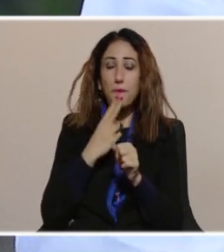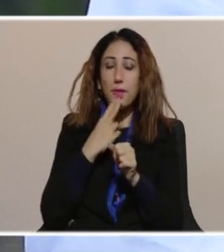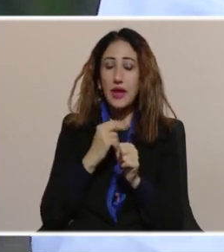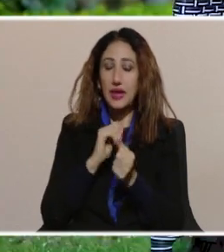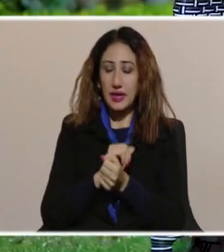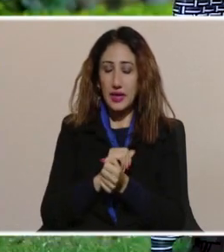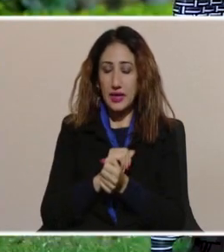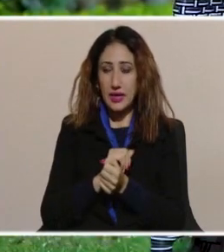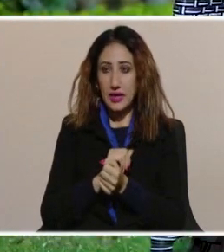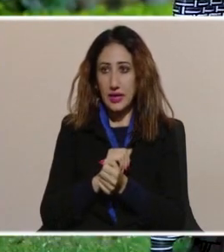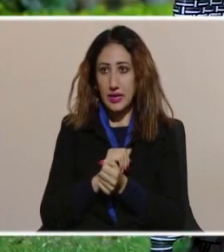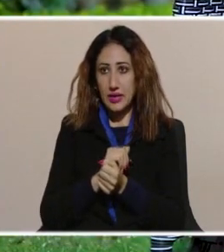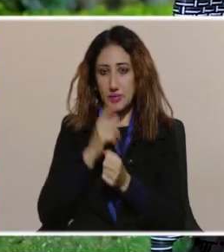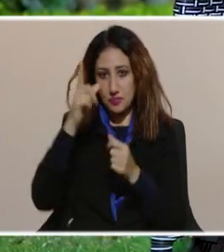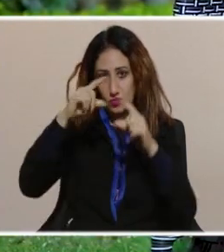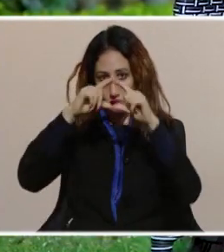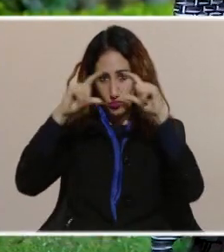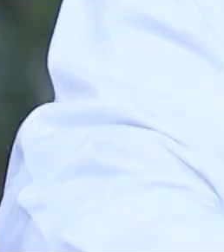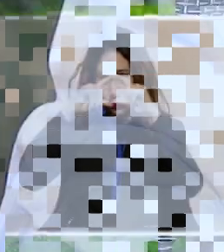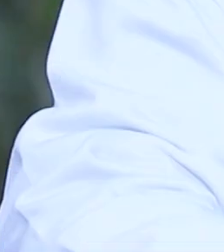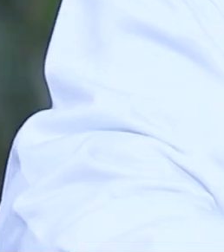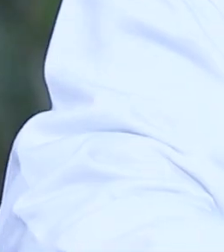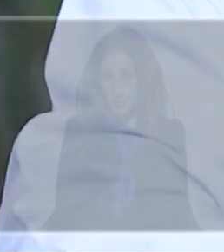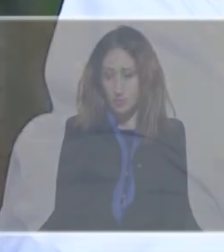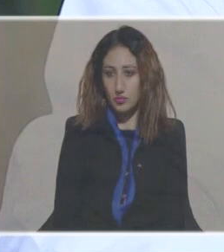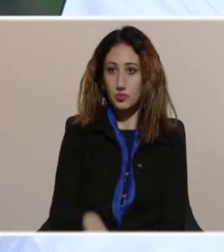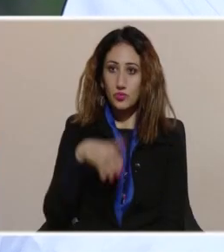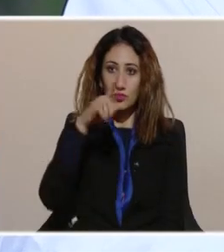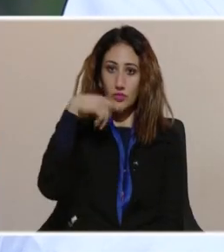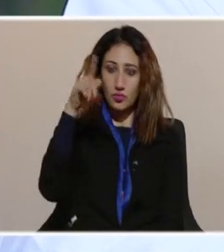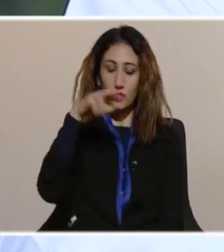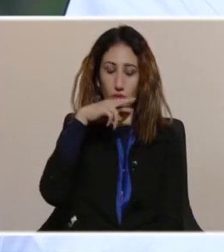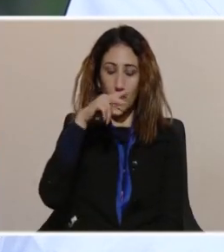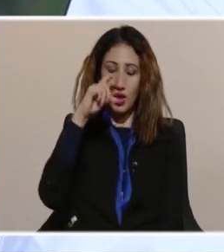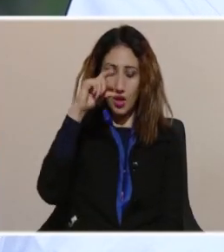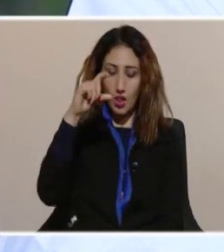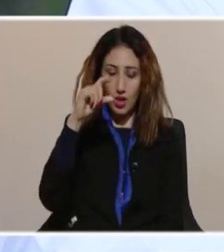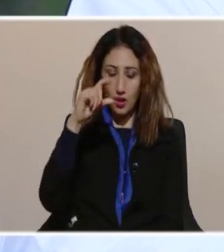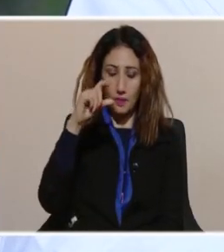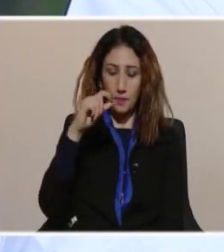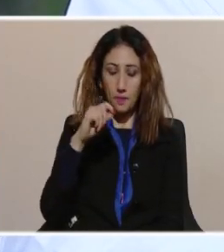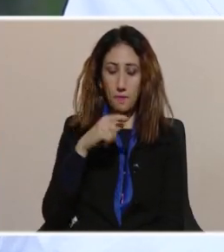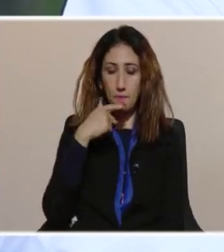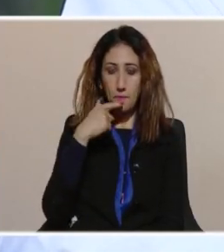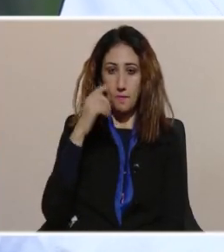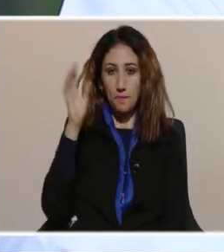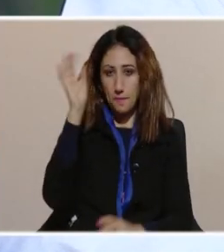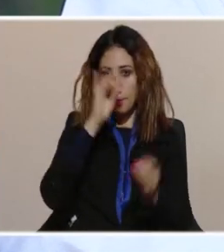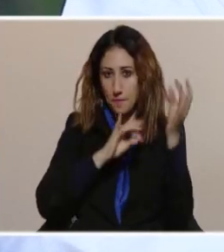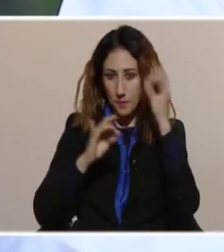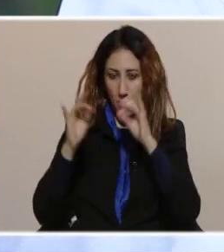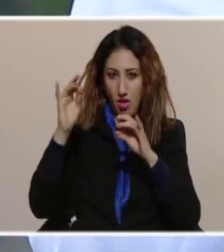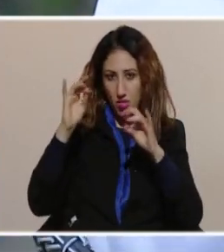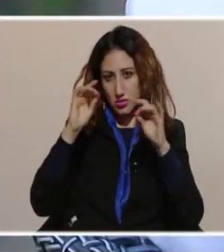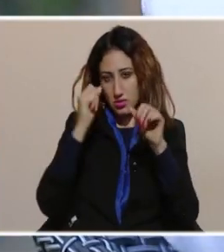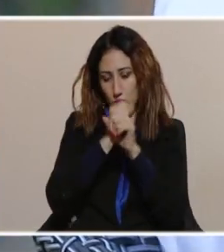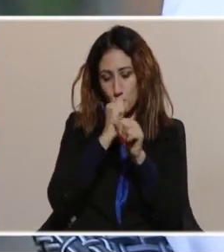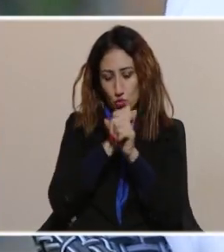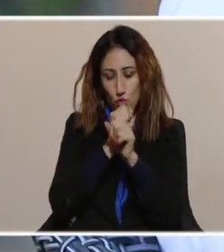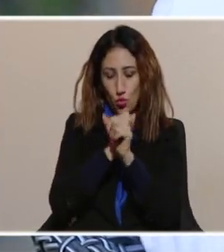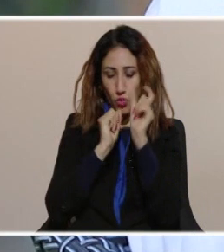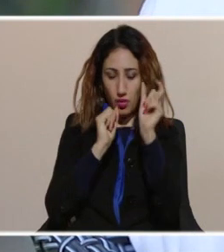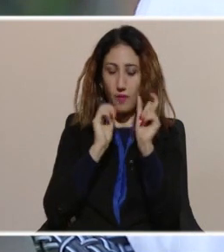وكنت مطبق بالمشهد مش ده. شادي مع ماجد الكدواني في كباريه، اما بقول له الجمله الشهيره اللي قالها لاحمد